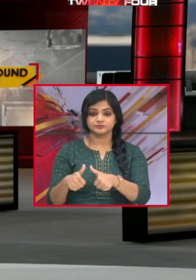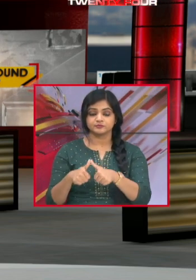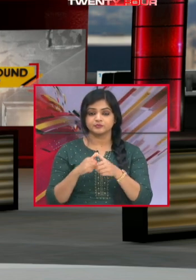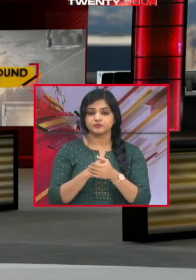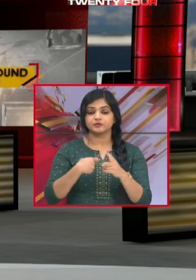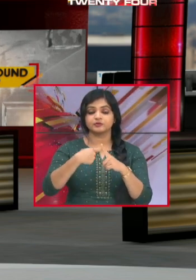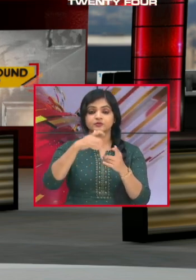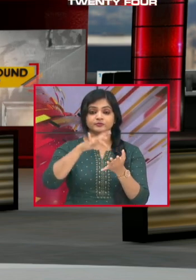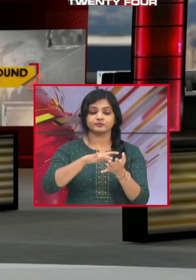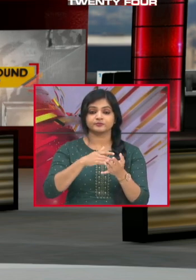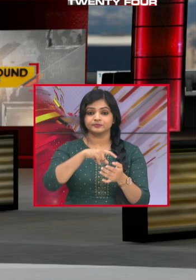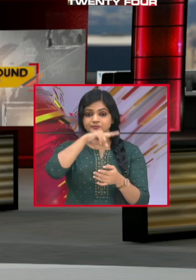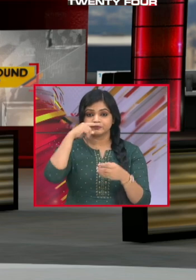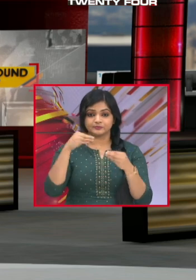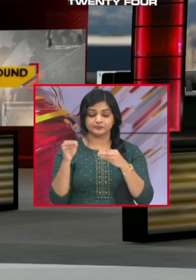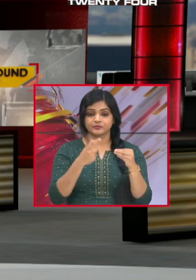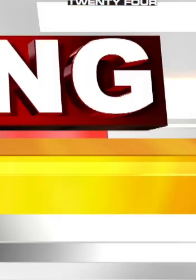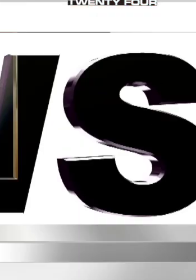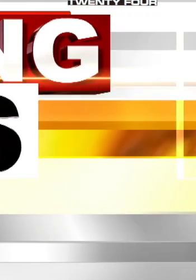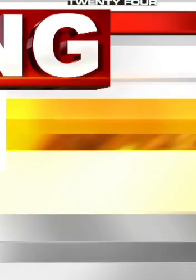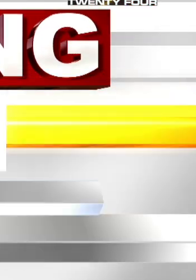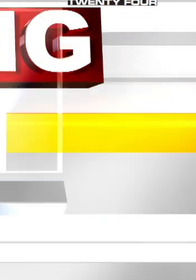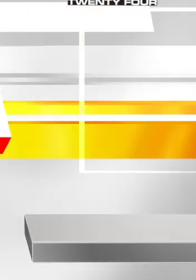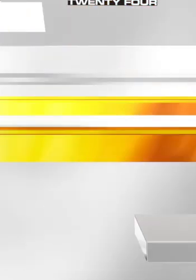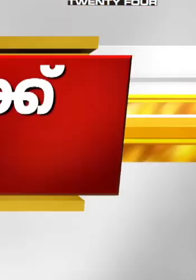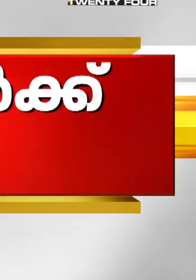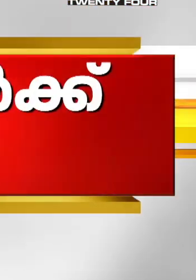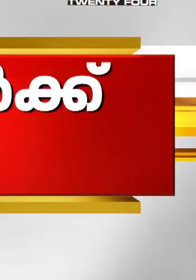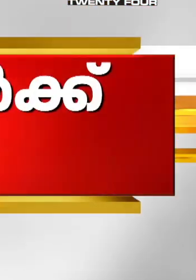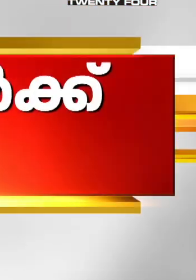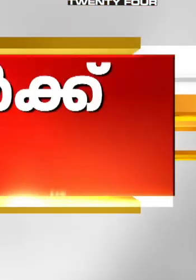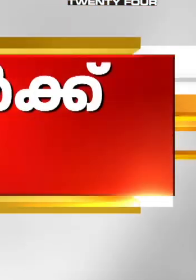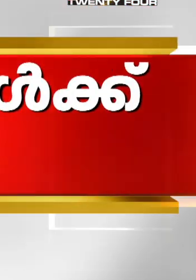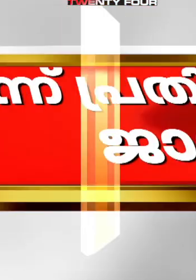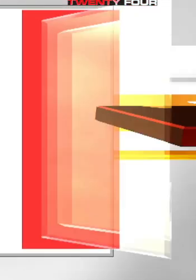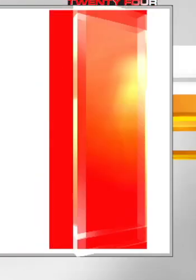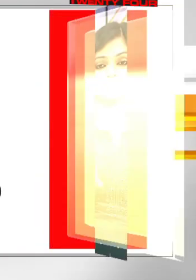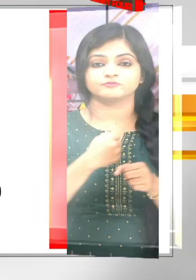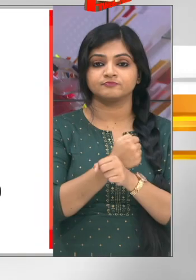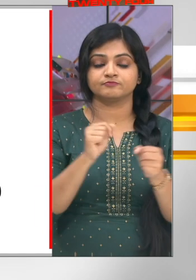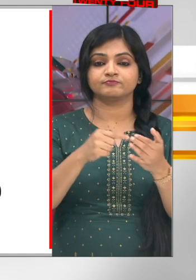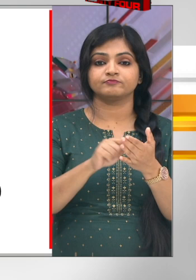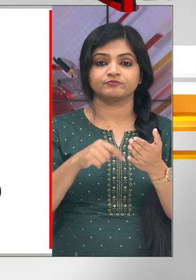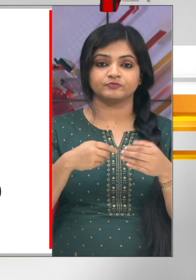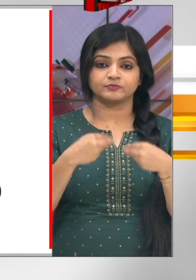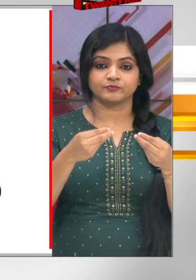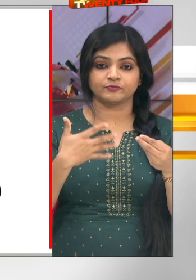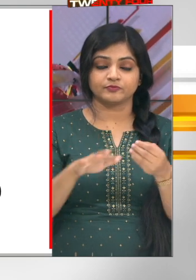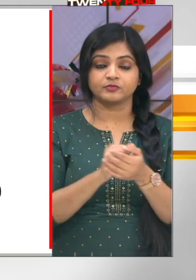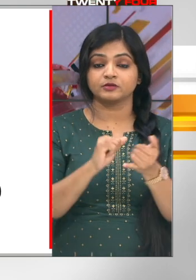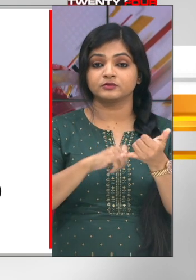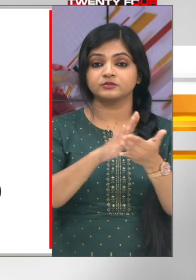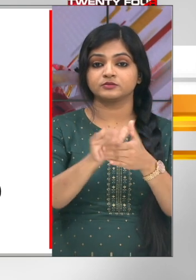കരുനാഗപ്പള്ളി ലഹരിക്കടത്ത് കേസിലാണ് 3 പ്രതികൾക്ക് അല്പസമയം മുമ്പ് കരുനാഗപ്പള്ളി ജെഎംസി 1-ൽ നിന്ന് ജാമ്യം ലഭിച്ചത് ഷമീർ ഇജാസ്